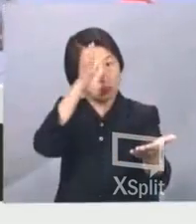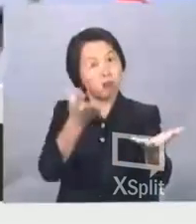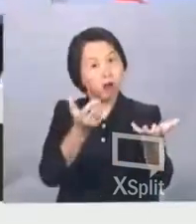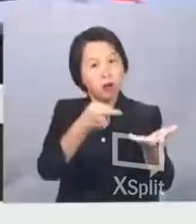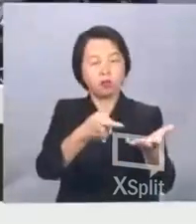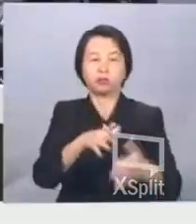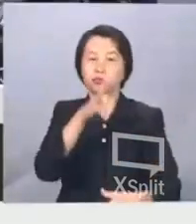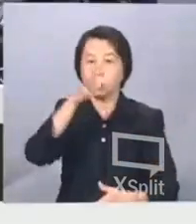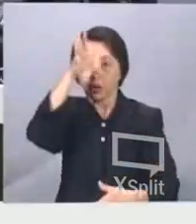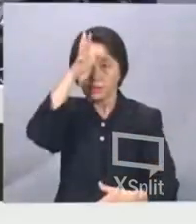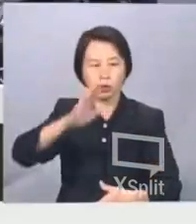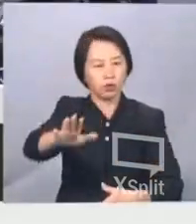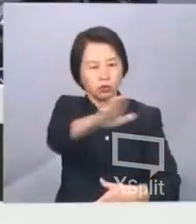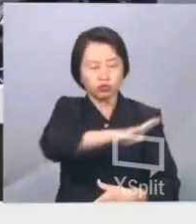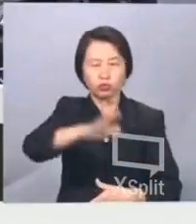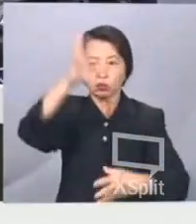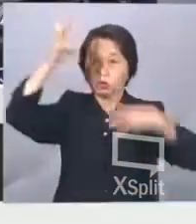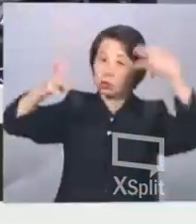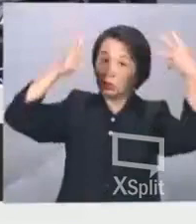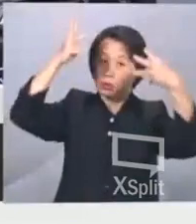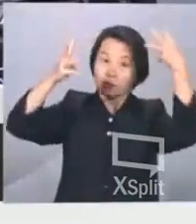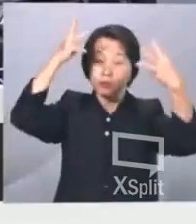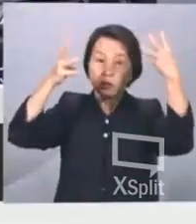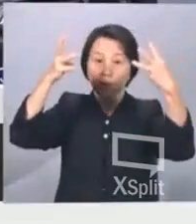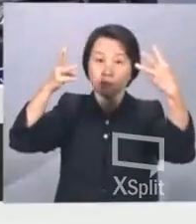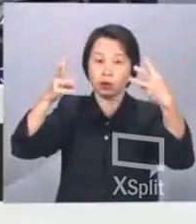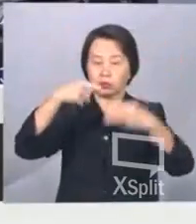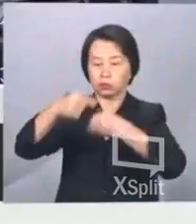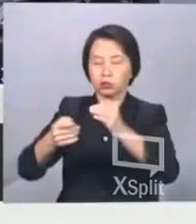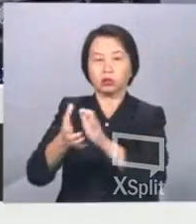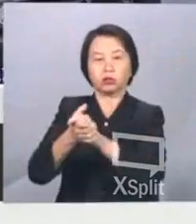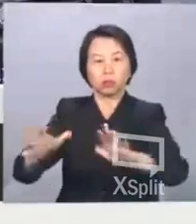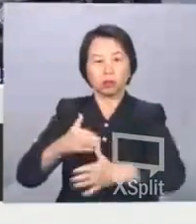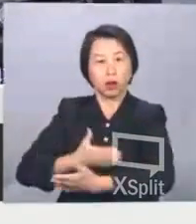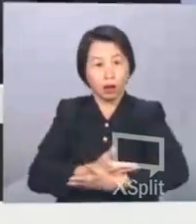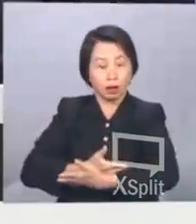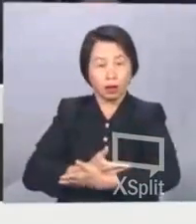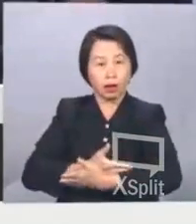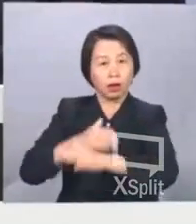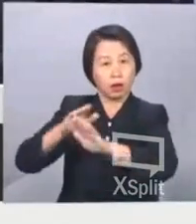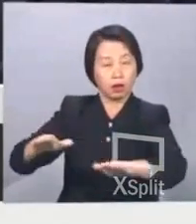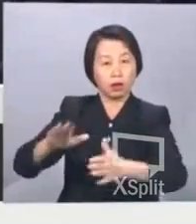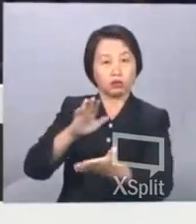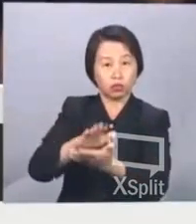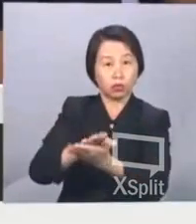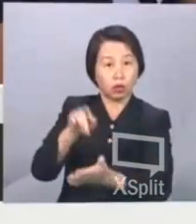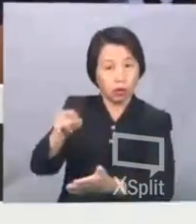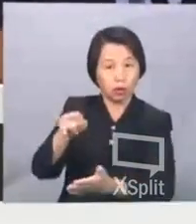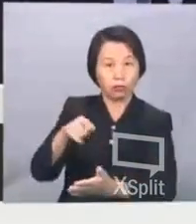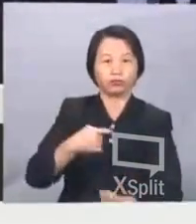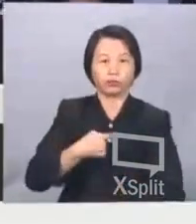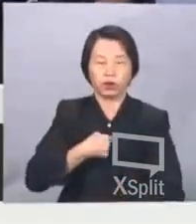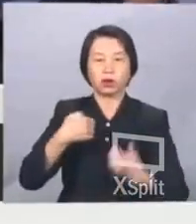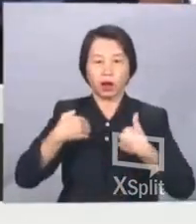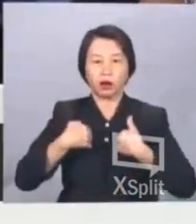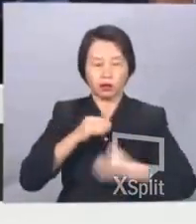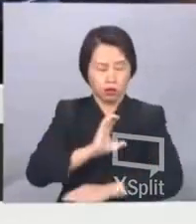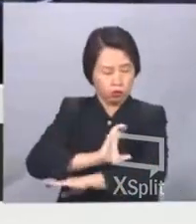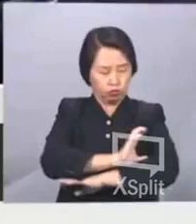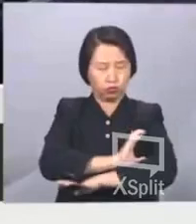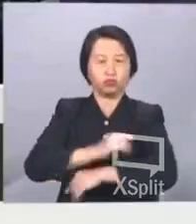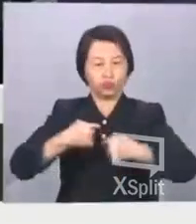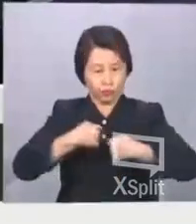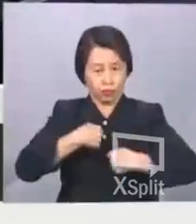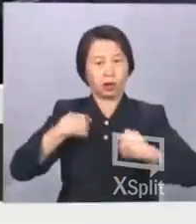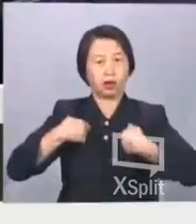ibubapa rata-rata bimbang tentang keselamatan anak-anak mereka saya pun ada cucu yang